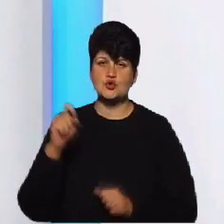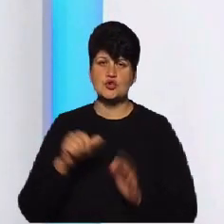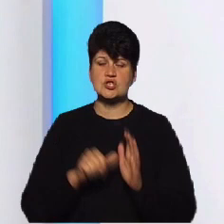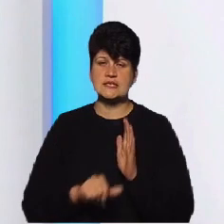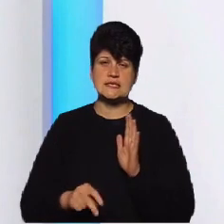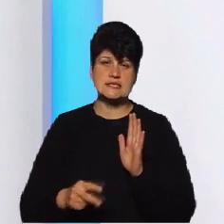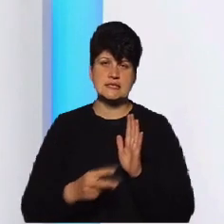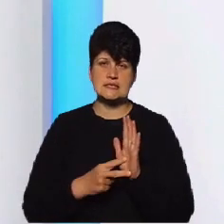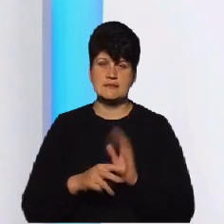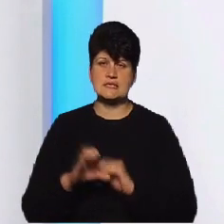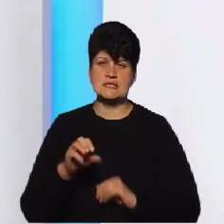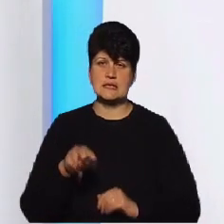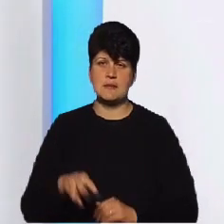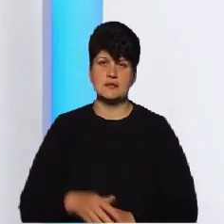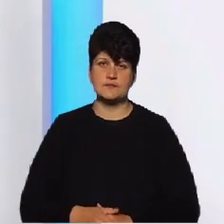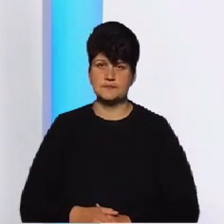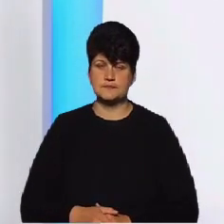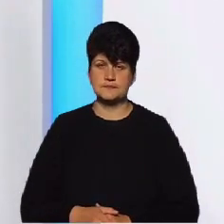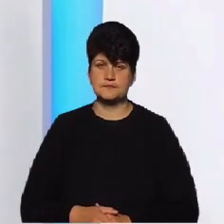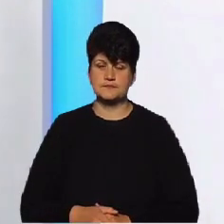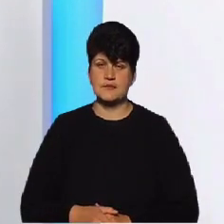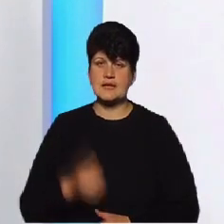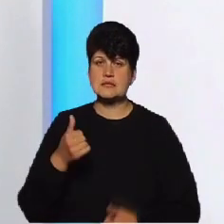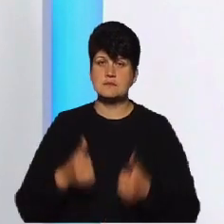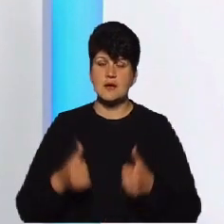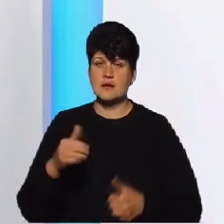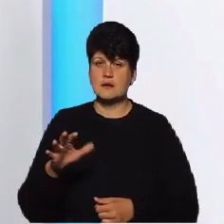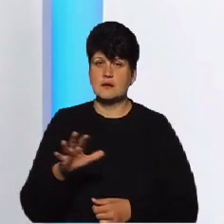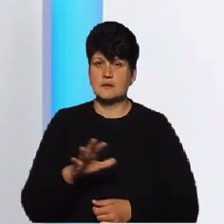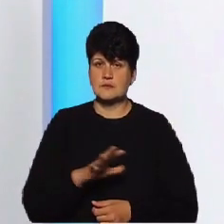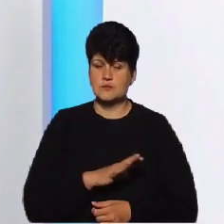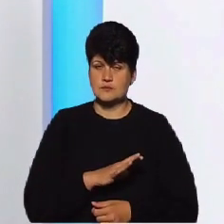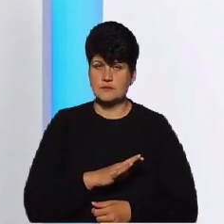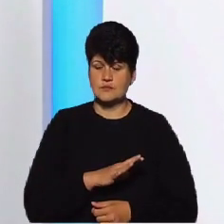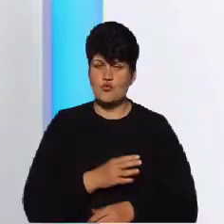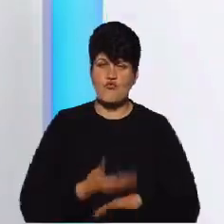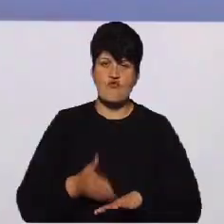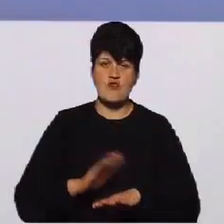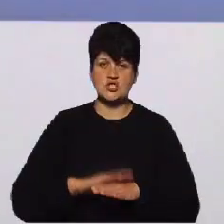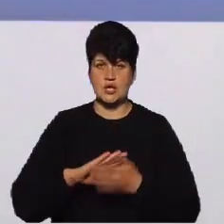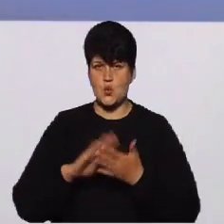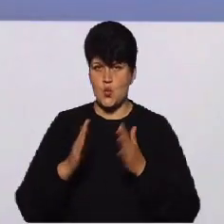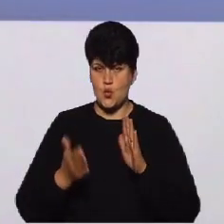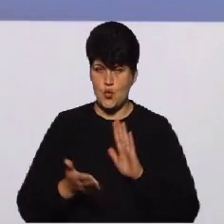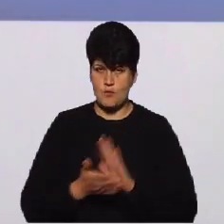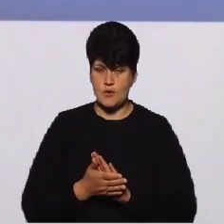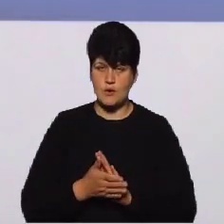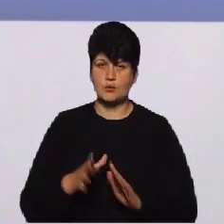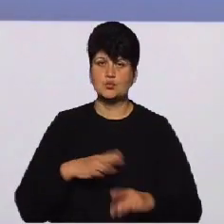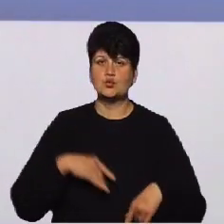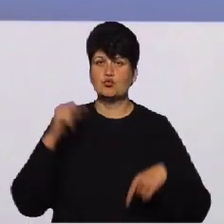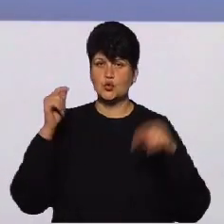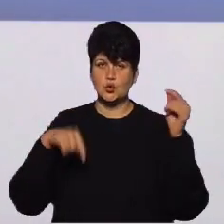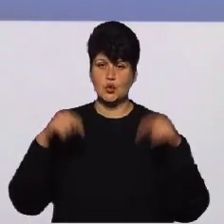сантиметрів. Змагання відбувалися в важких умовах, йшов дощ,